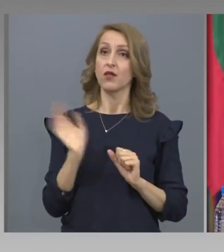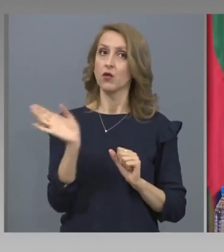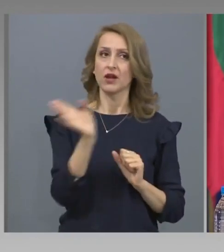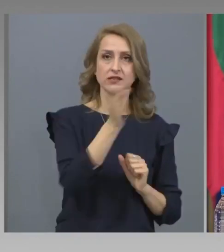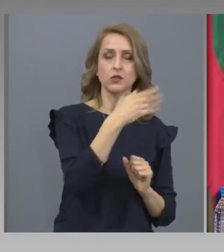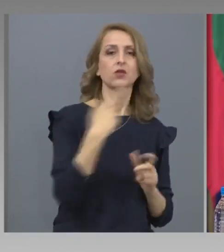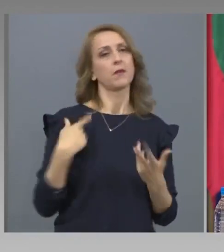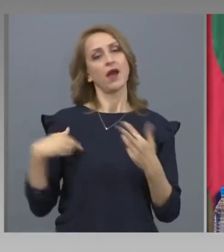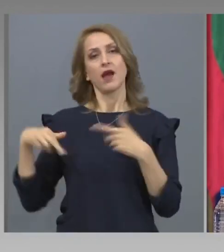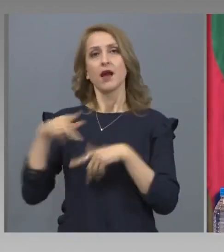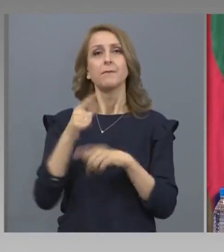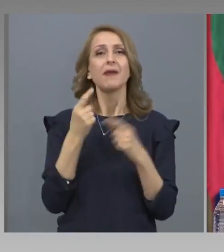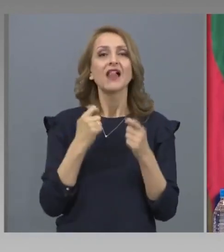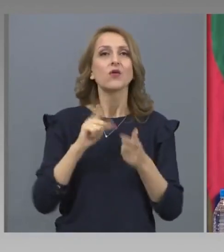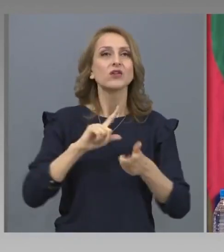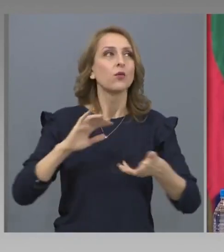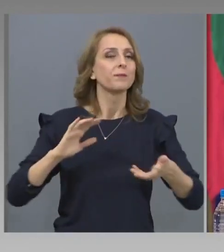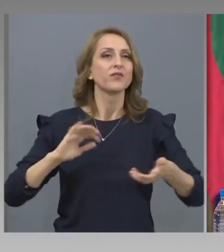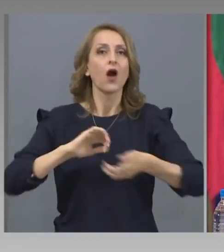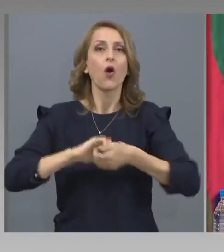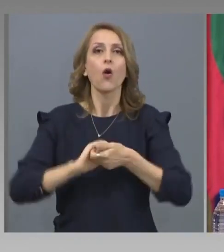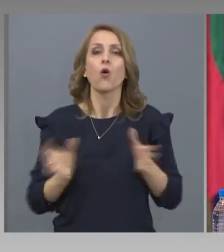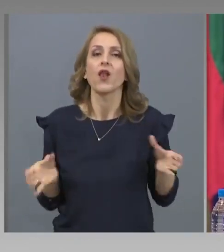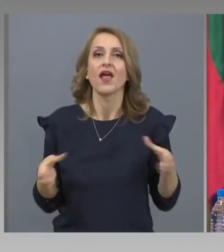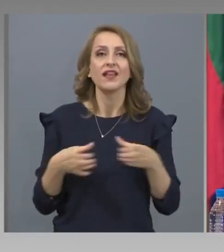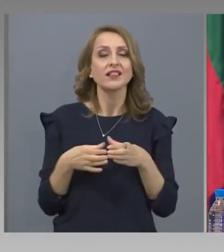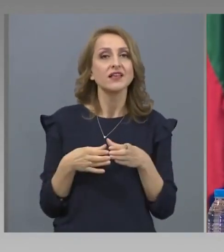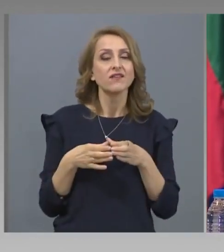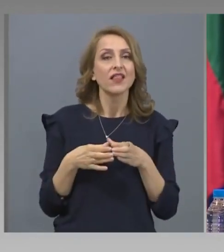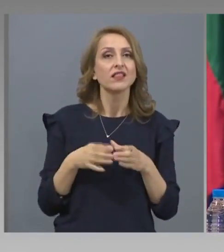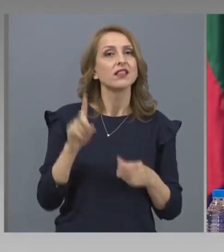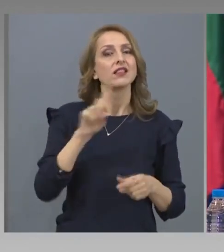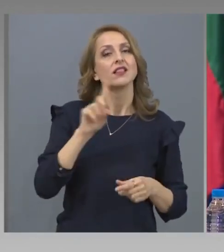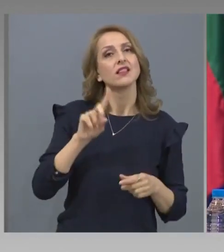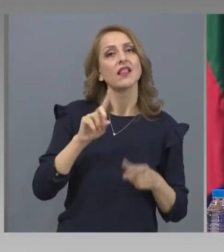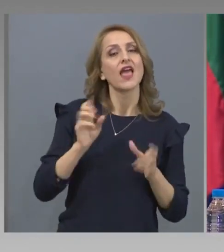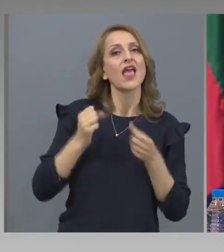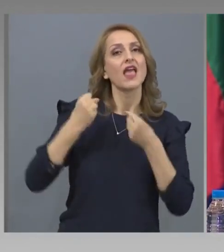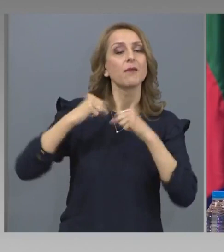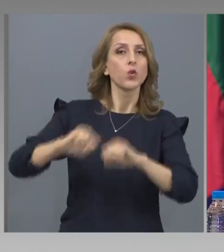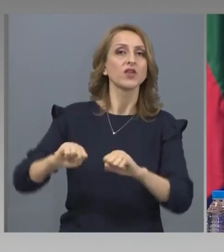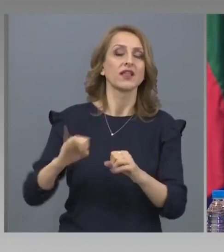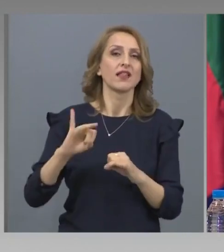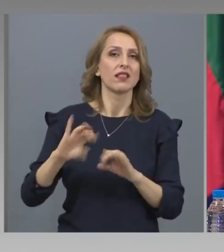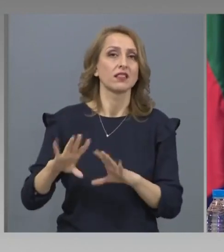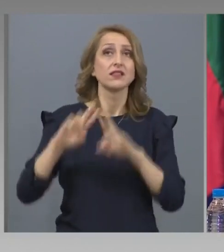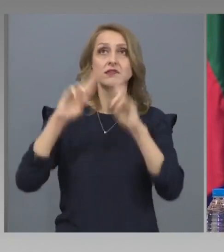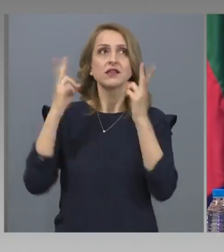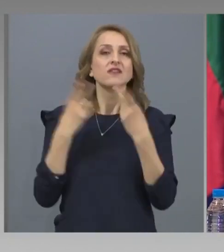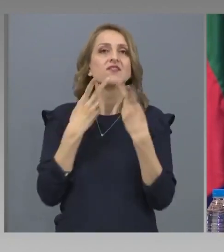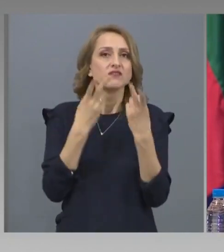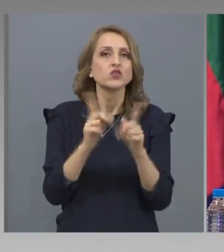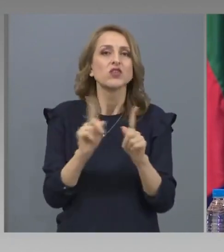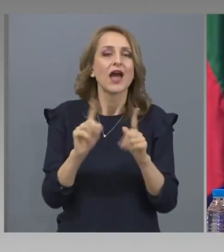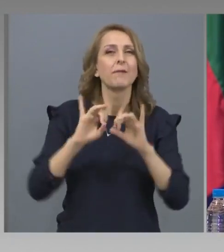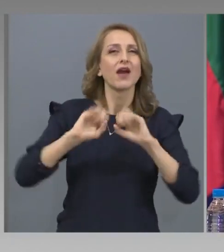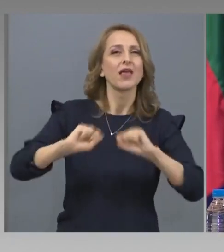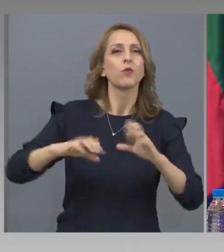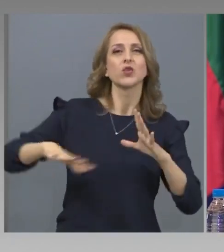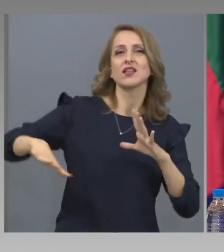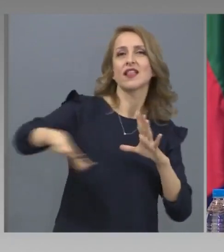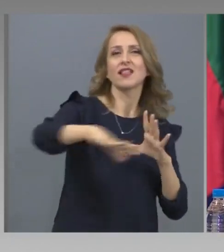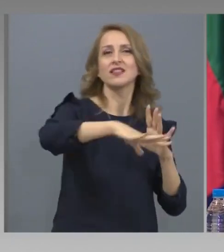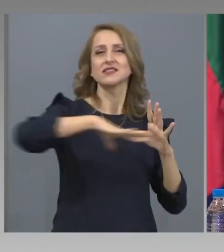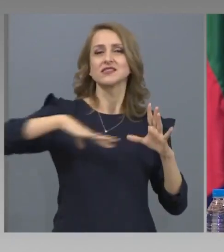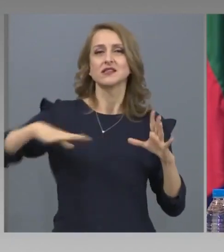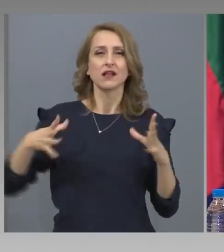ще седнат. Това колективния не е имунитет. Никъде той не сработи в света. Нещо повече.